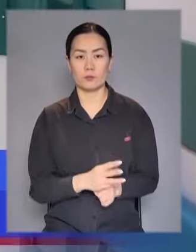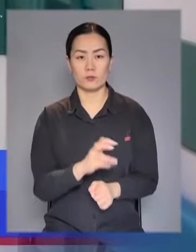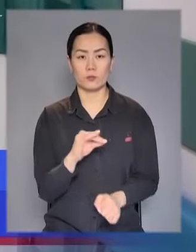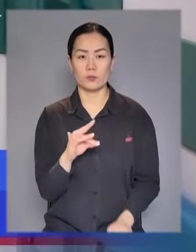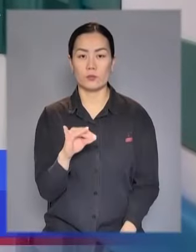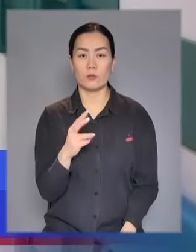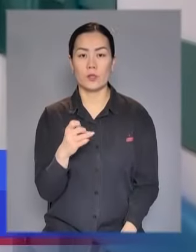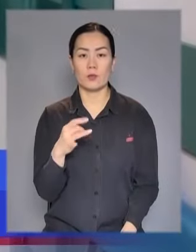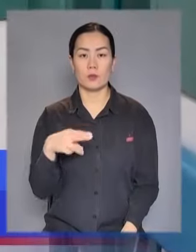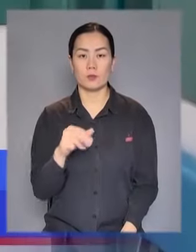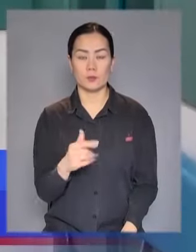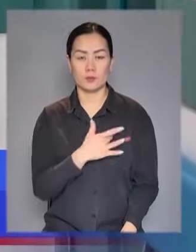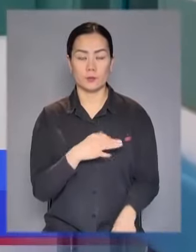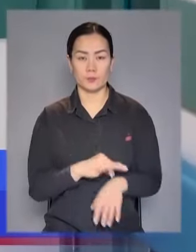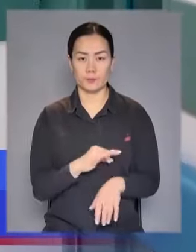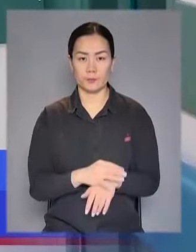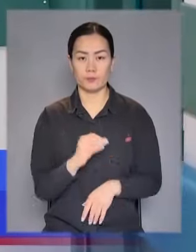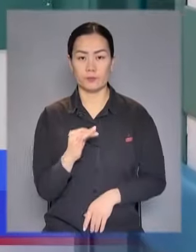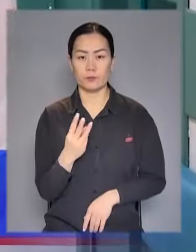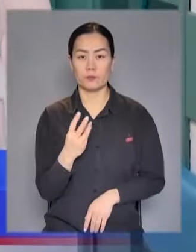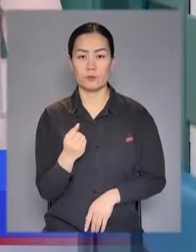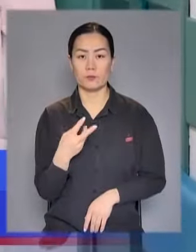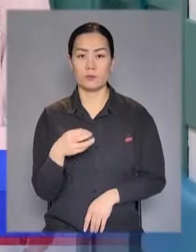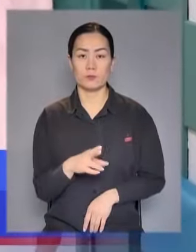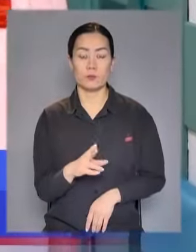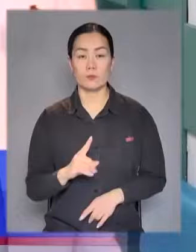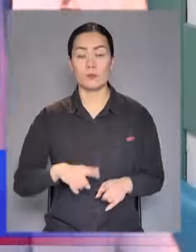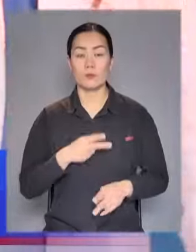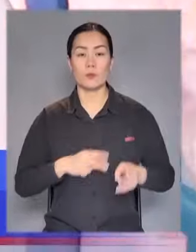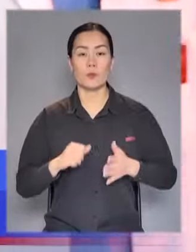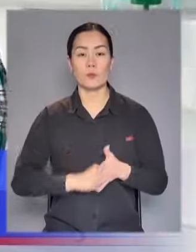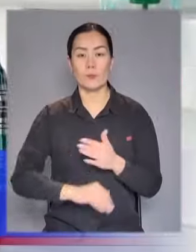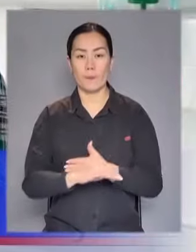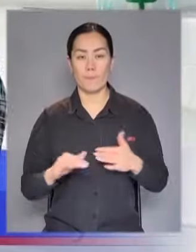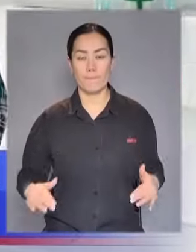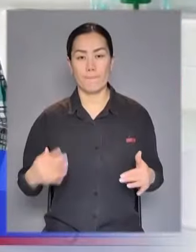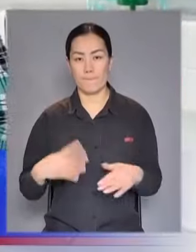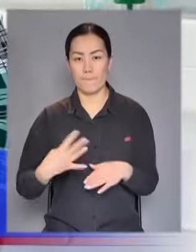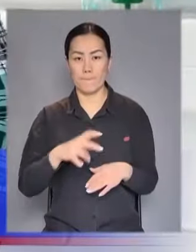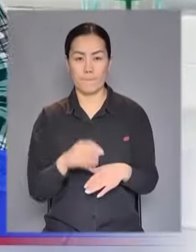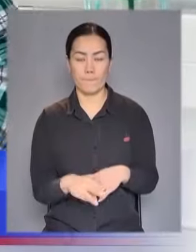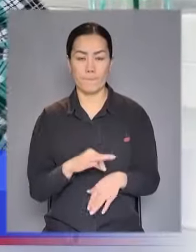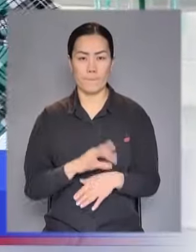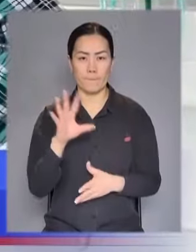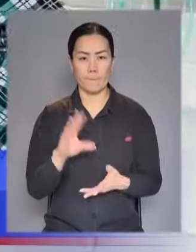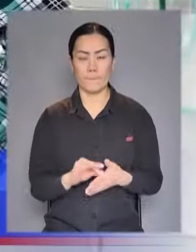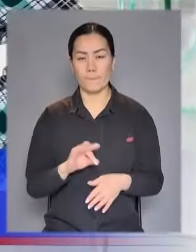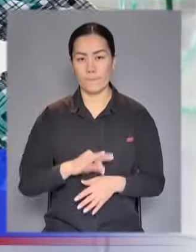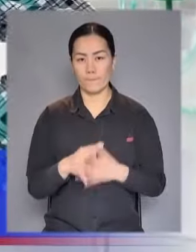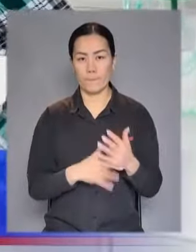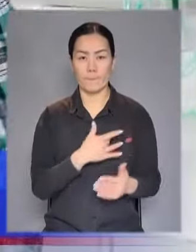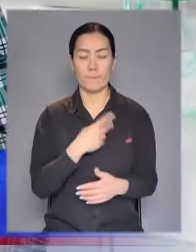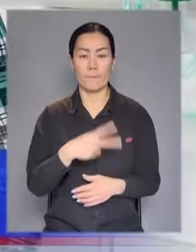является ишемическая болезнь сердца. ИБС – ведущая причина смертности людей после 40 лет во всем мире.